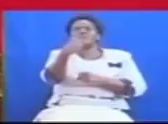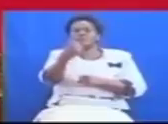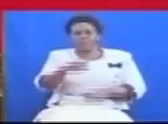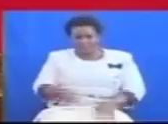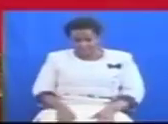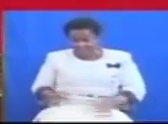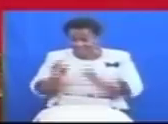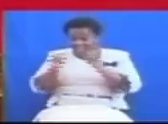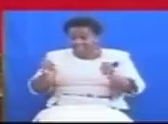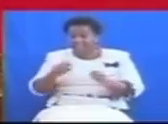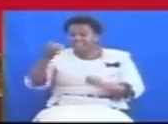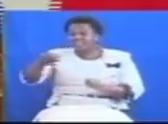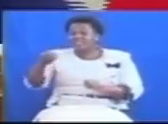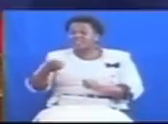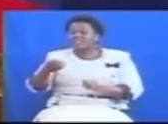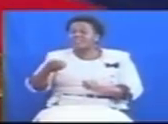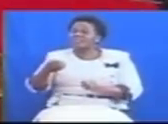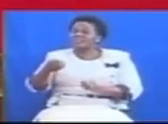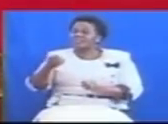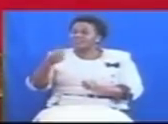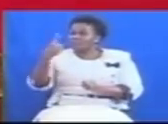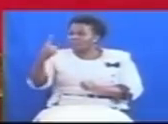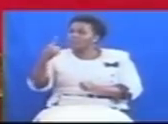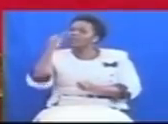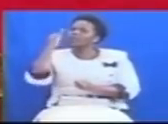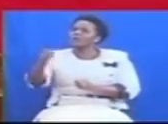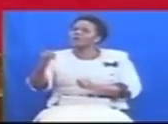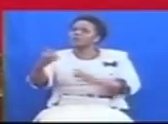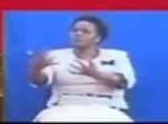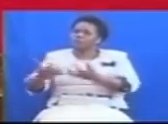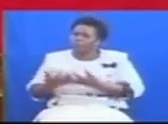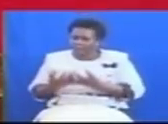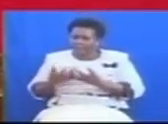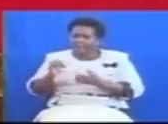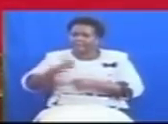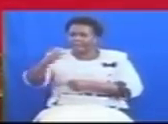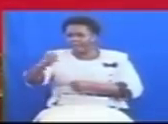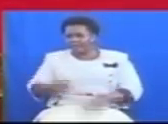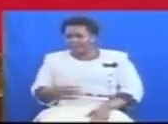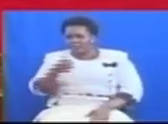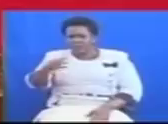Sikaangu kimekataa kupokea ekari hizo kwa kuwa wao wanataka